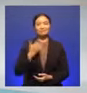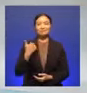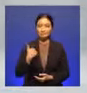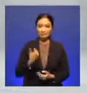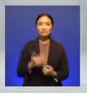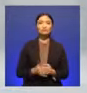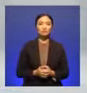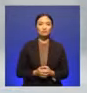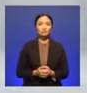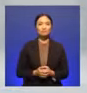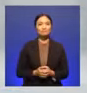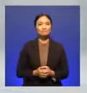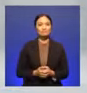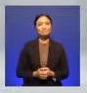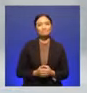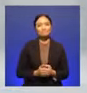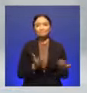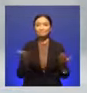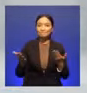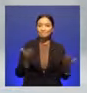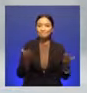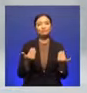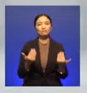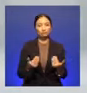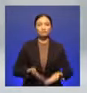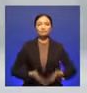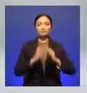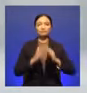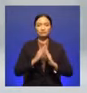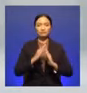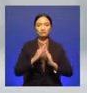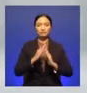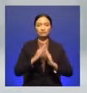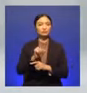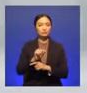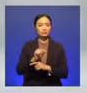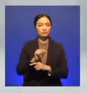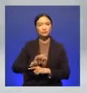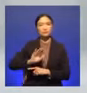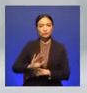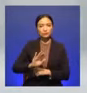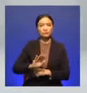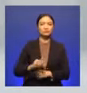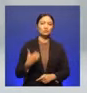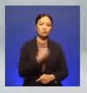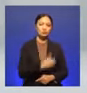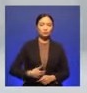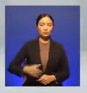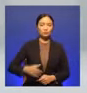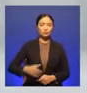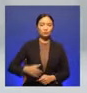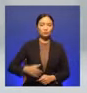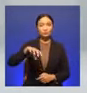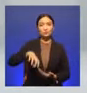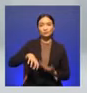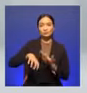ได้ร่วมเป็นผู้ดำเนินรายการในงานครบรอบ20ปีสสส.นะคะและในวันนี้ก็เป็นฟอรัมท